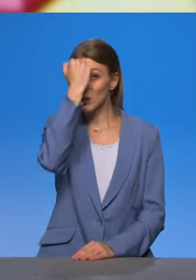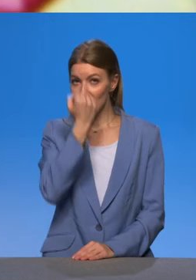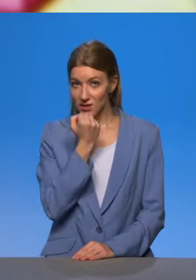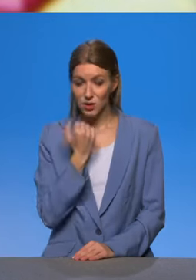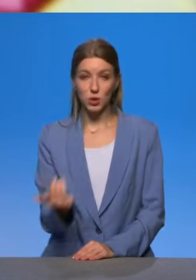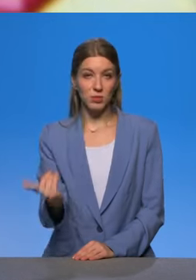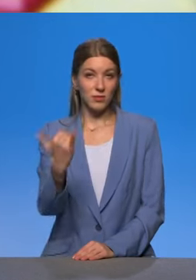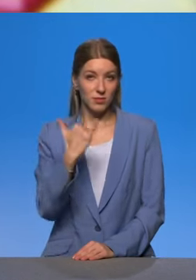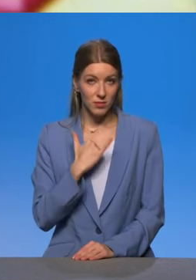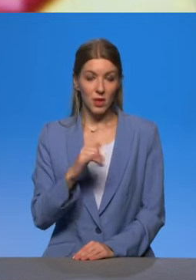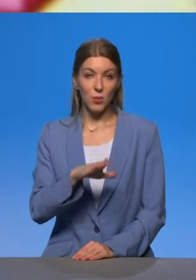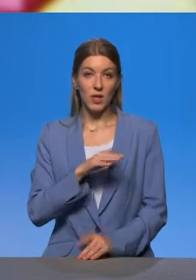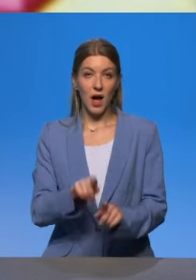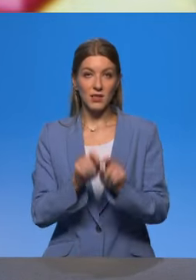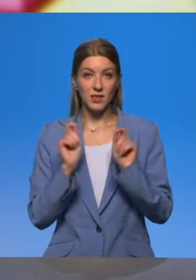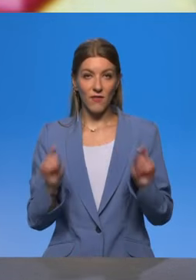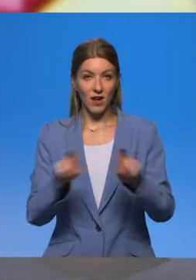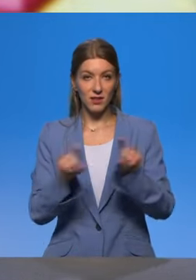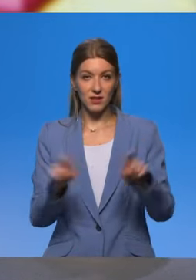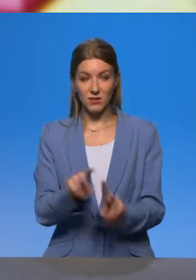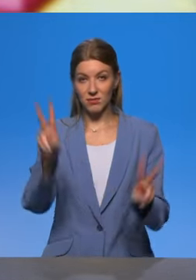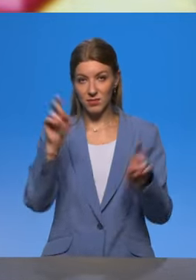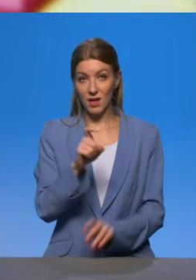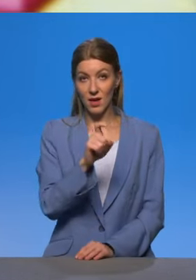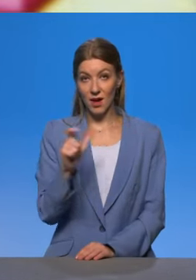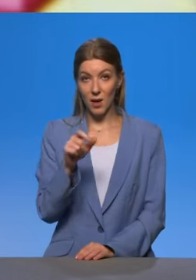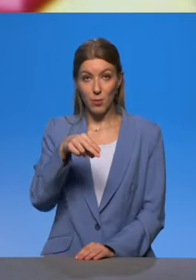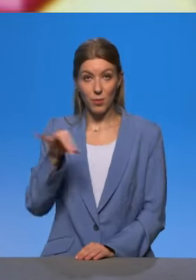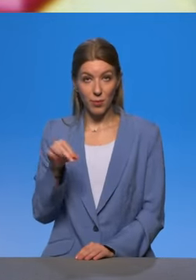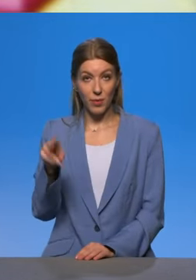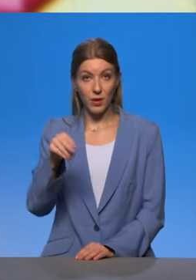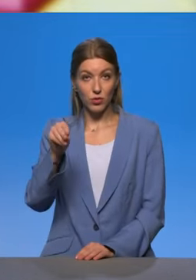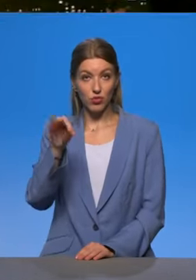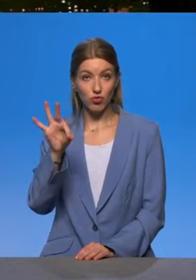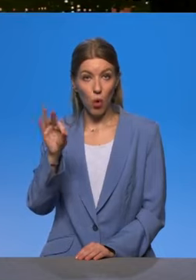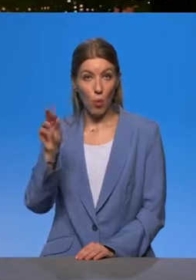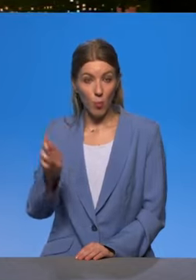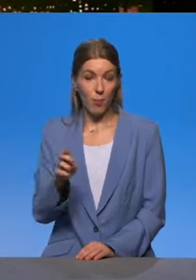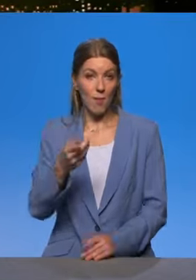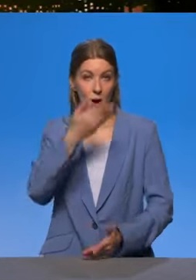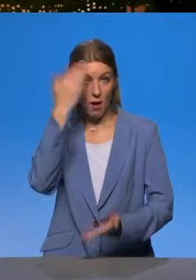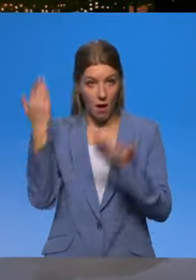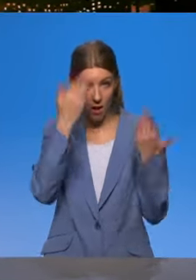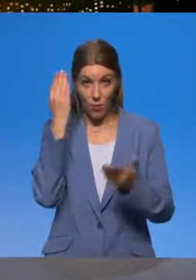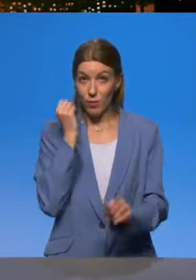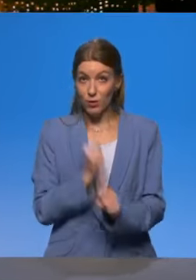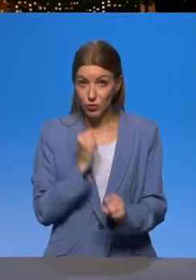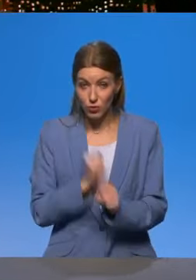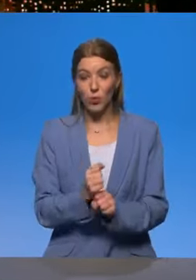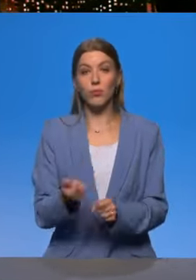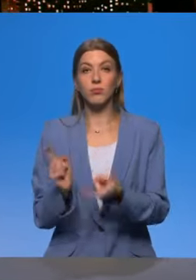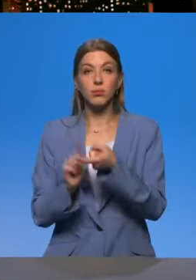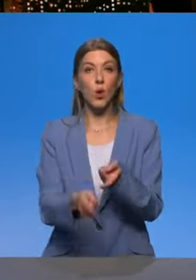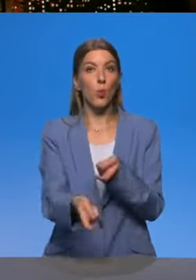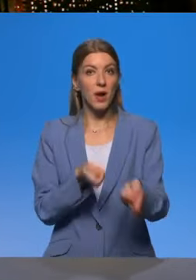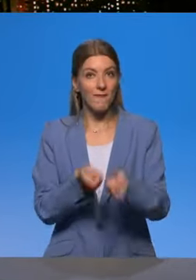Алексей Клочков, основатель компании Happy Job, эксперт в области управления персоналом и управленческого консультирования в России. Видите, как я